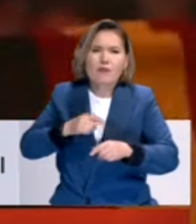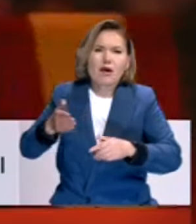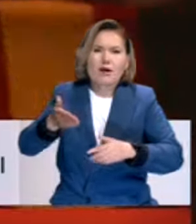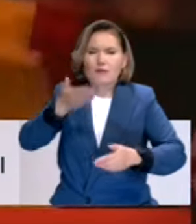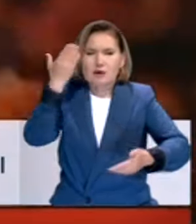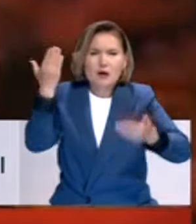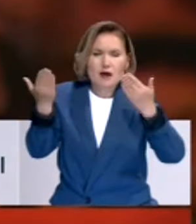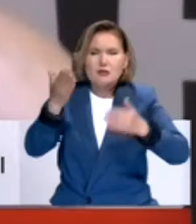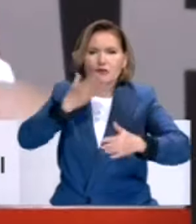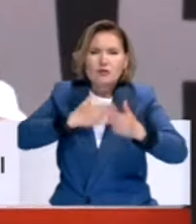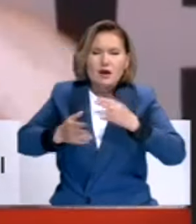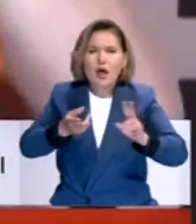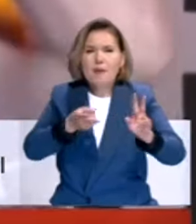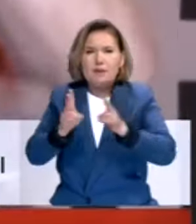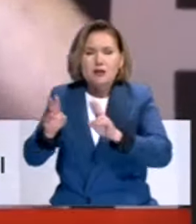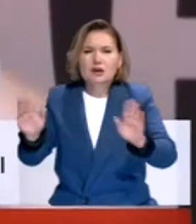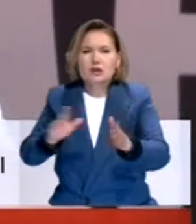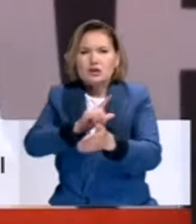биледі.